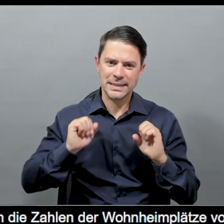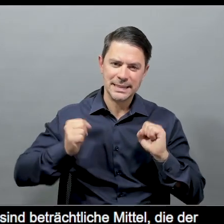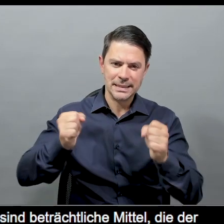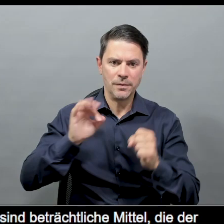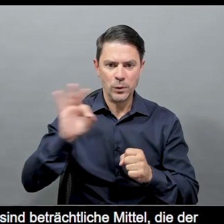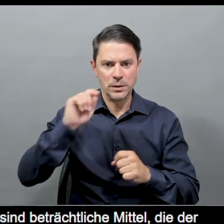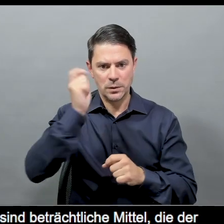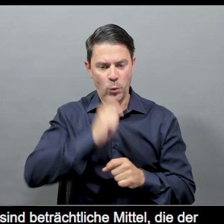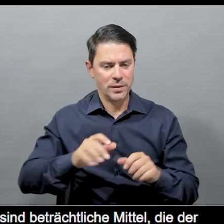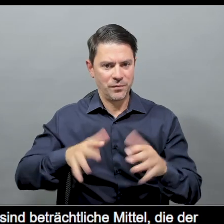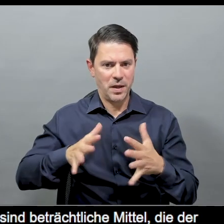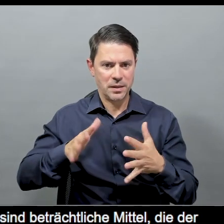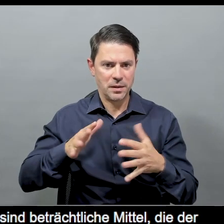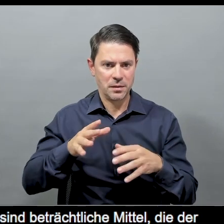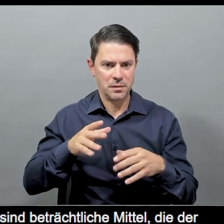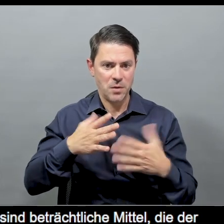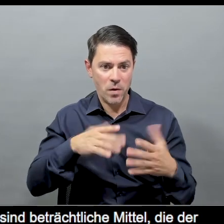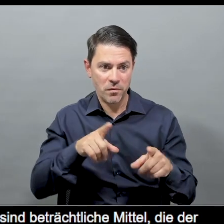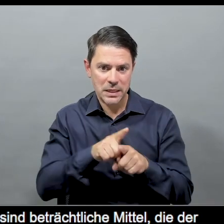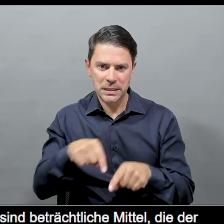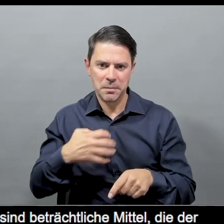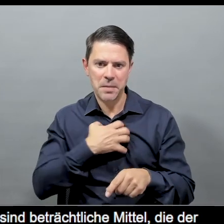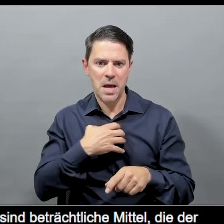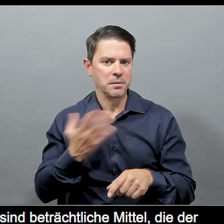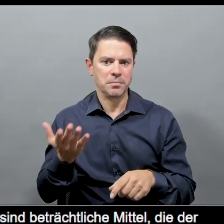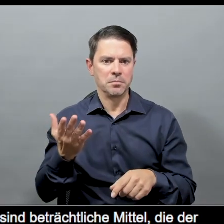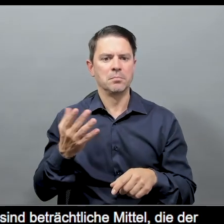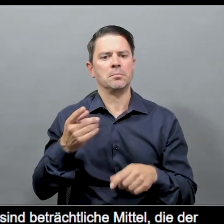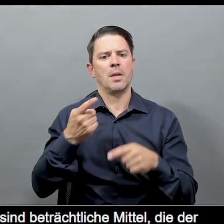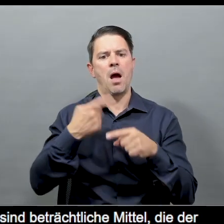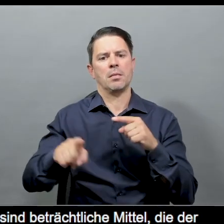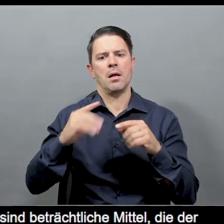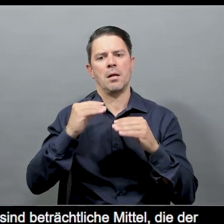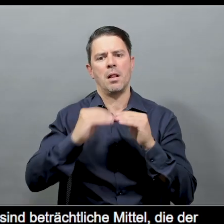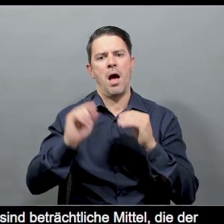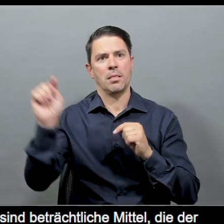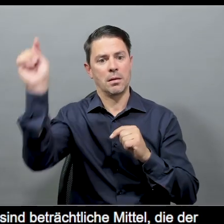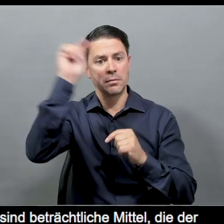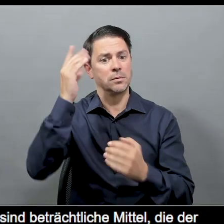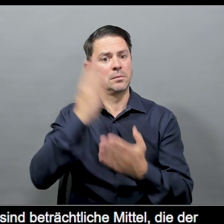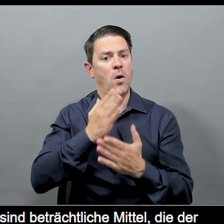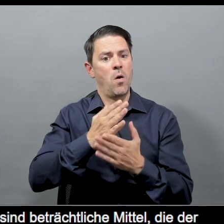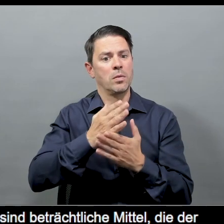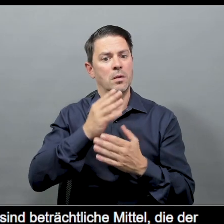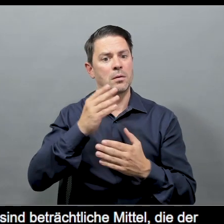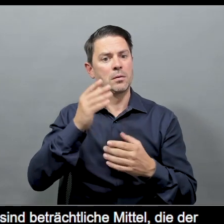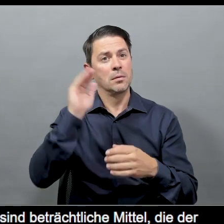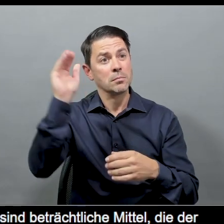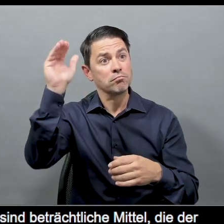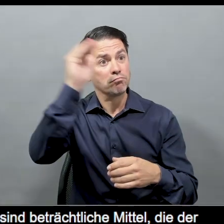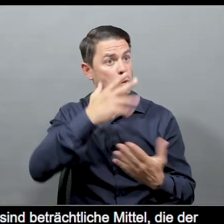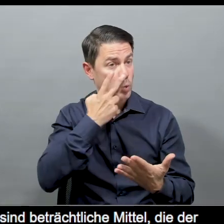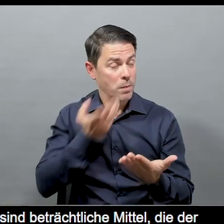dem Beispiel Bayerns zu vollen, hat an andere Länder appelliert, sich bei den Förderbedingungen und auch dem Fördervolumen an Bayern zu